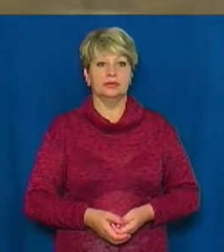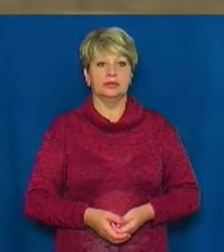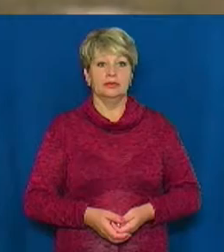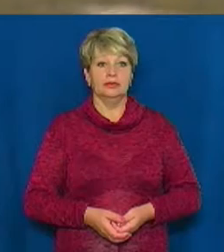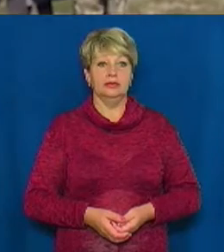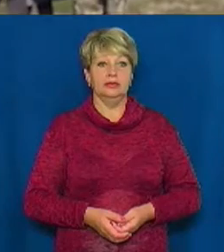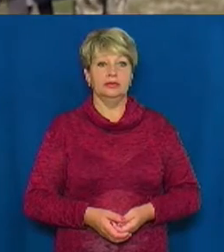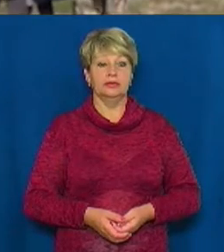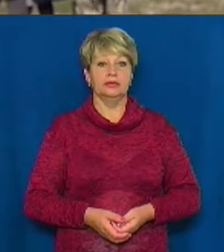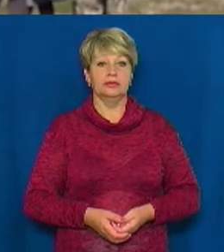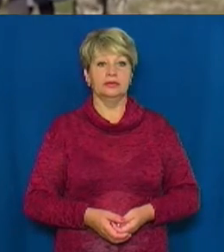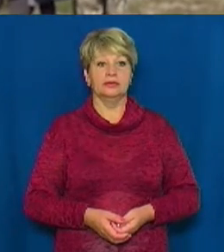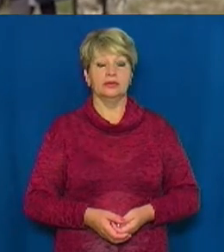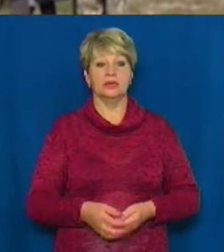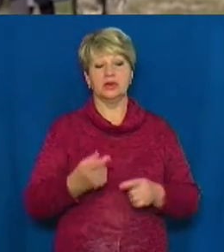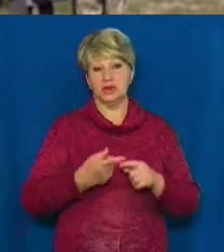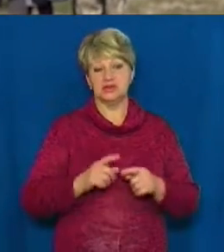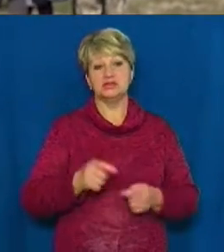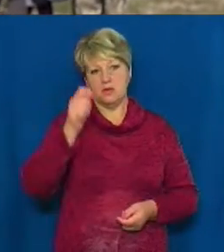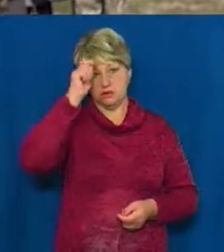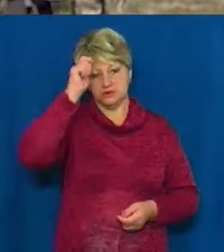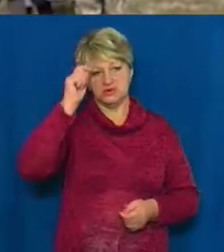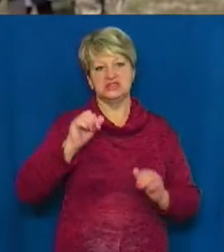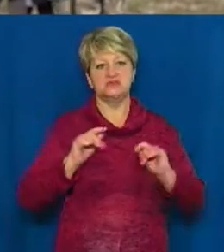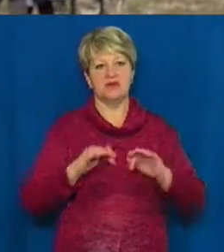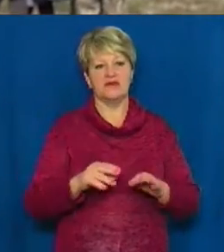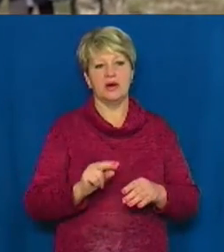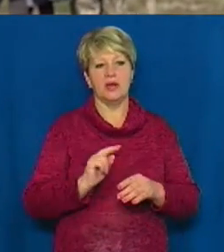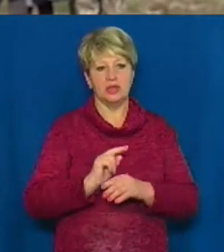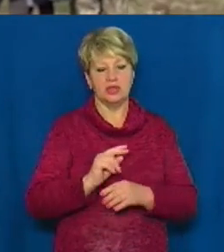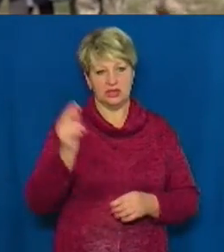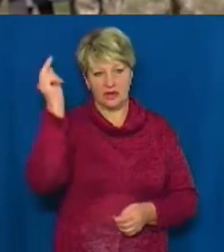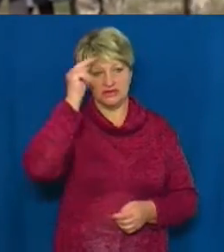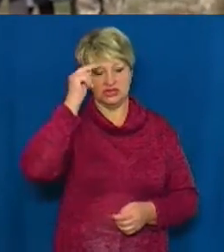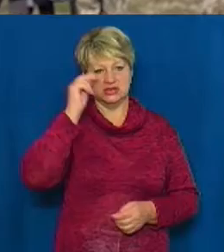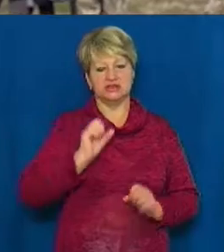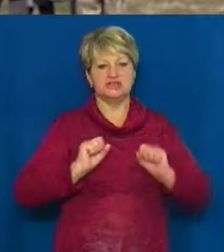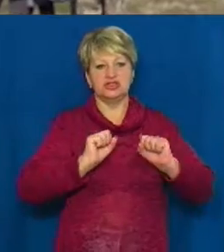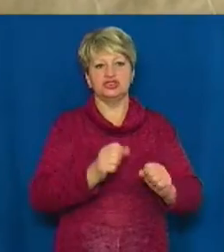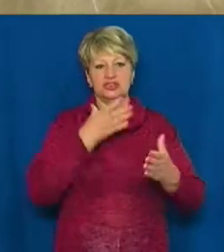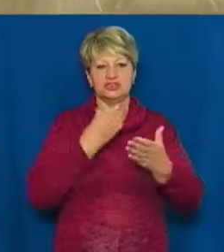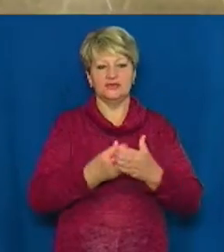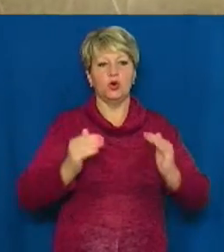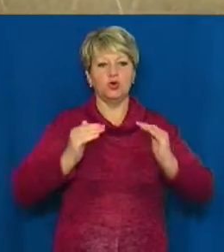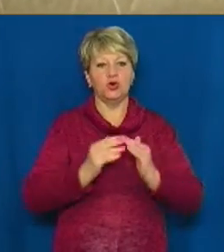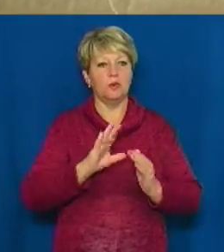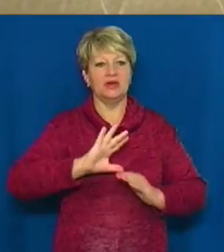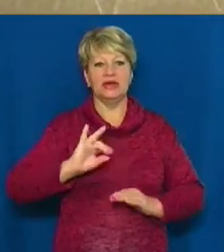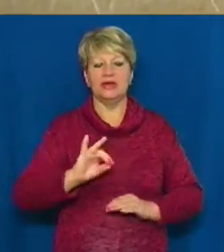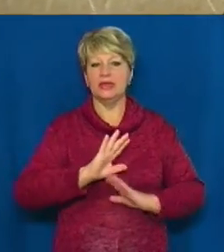Зброю до огляду. Чоловіча справа. Навчатися захищати свій тіл і не втрачати навики. Результати